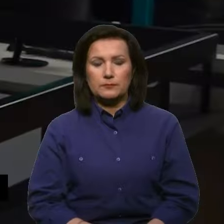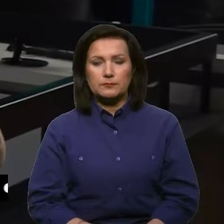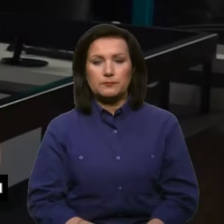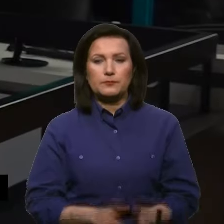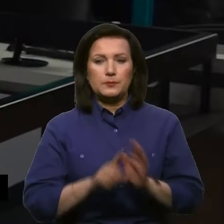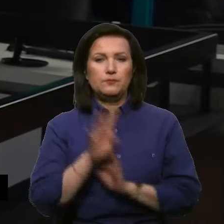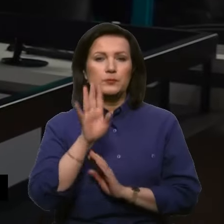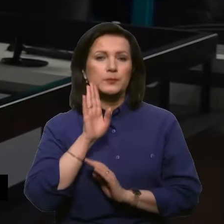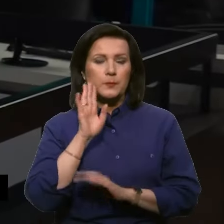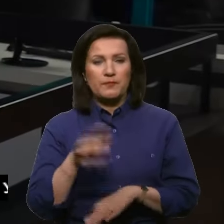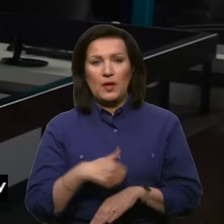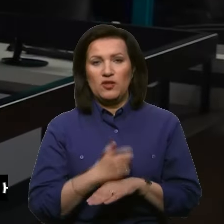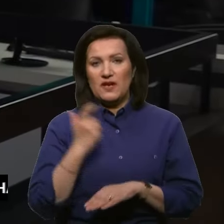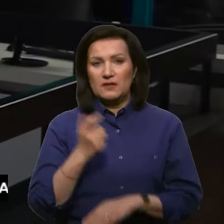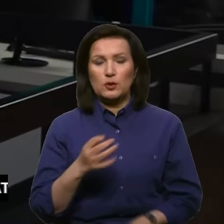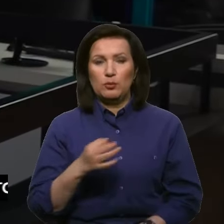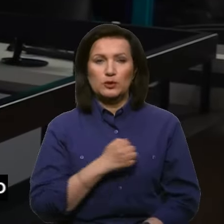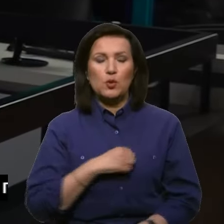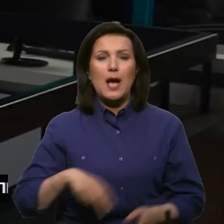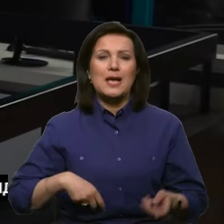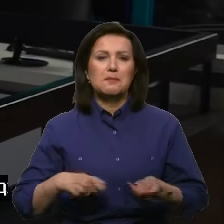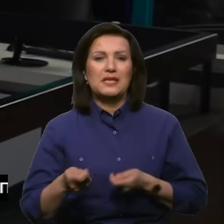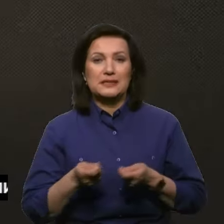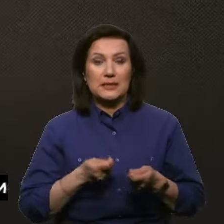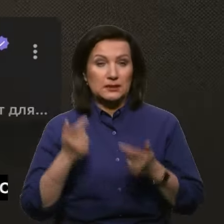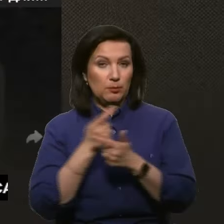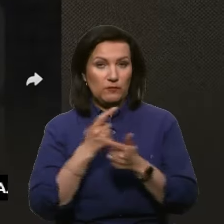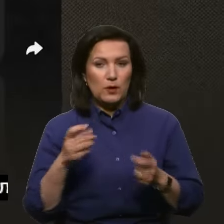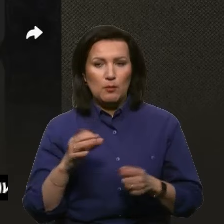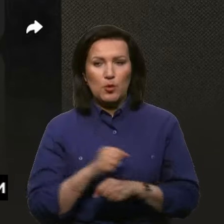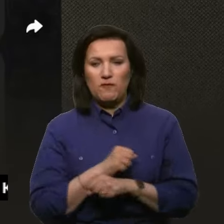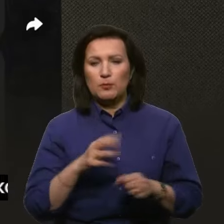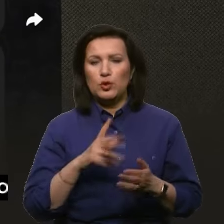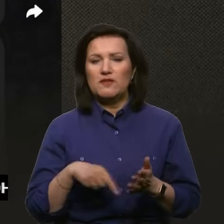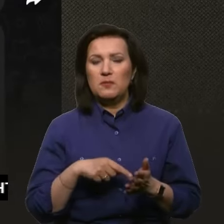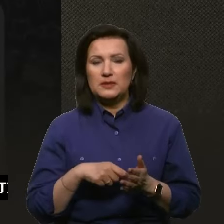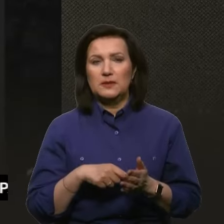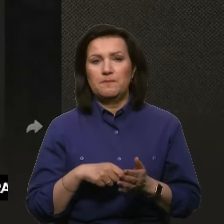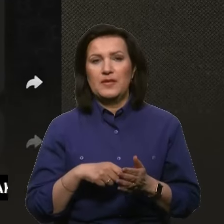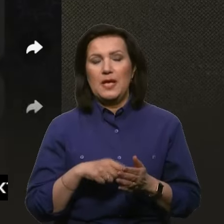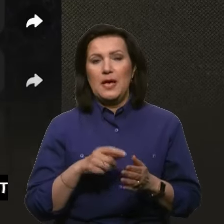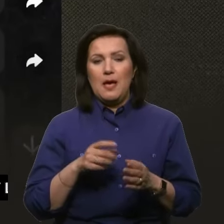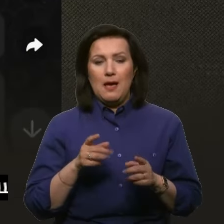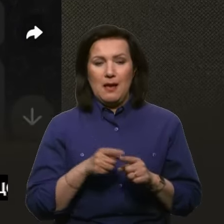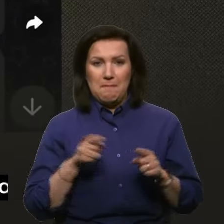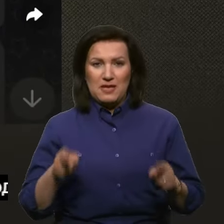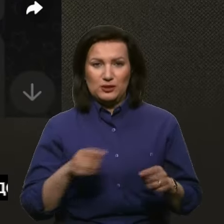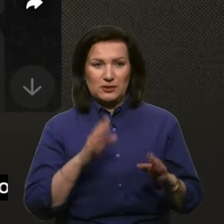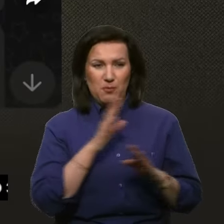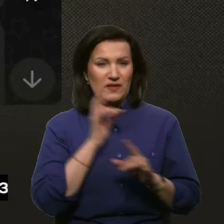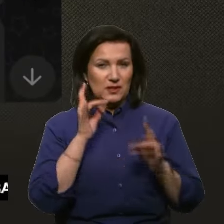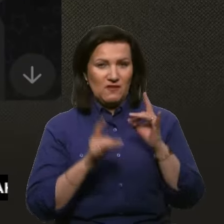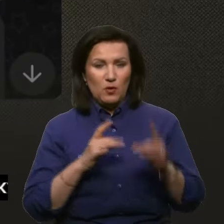З 4-ї ранку голова Харківської обласної держадміністрації Олег Синігубов повідомляв про вибухи у місті. Перерва між повітряними тривогами там